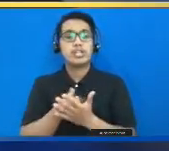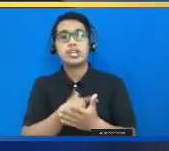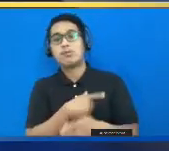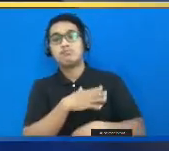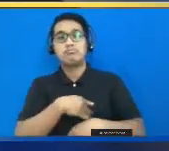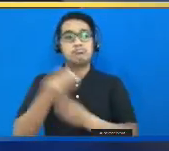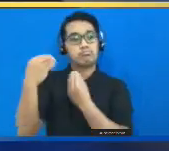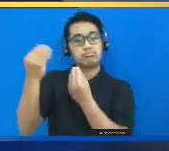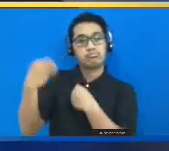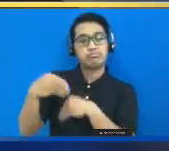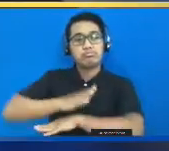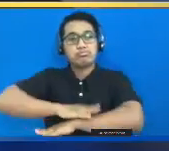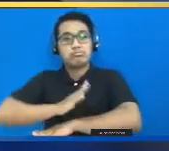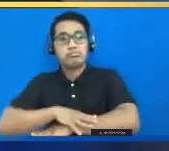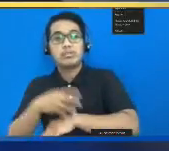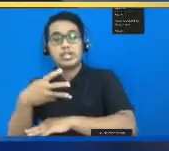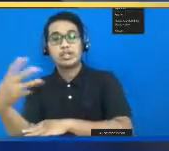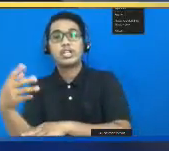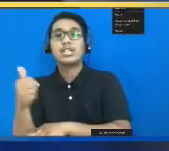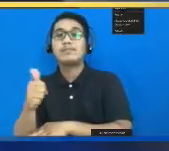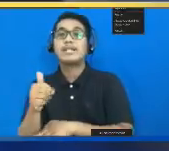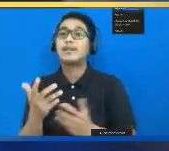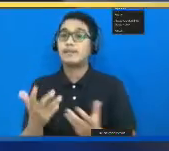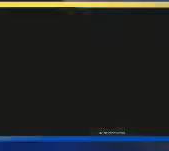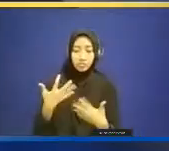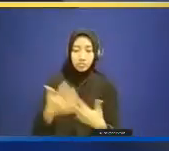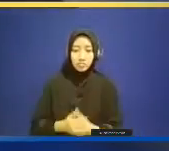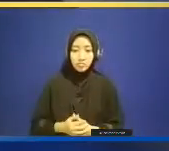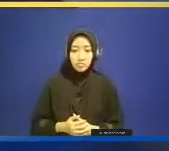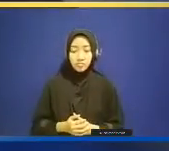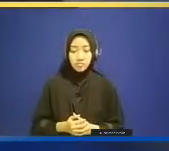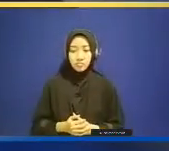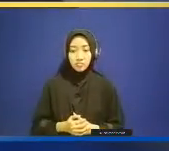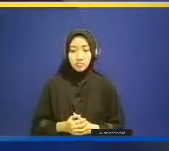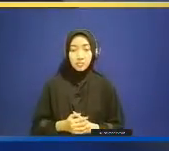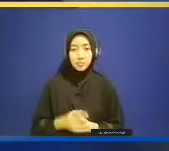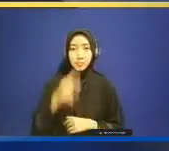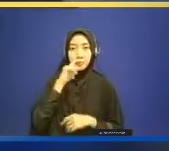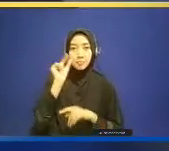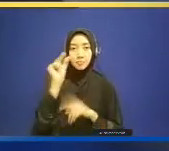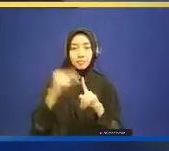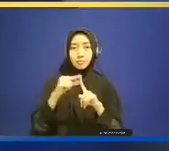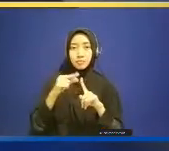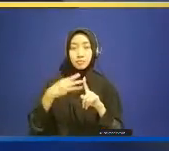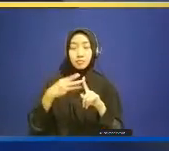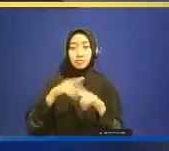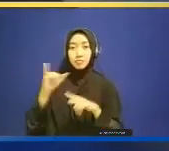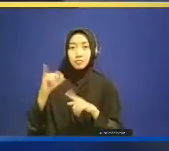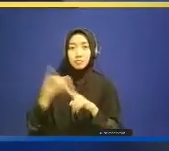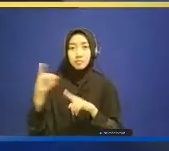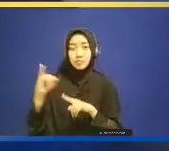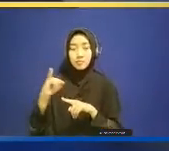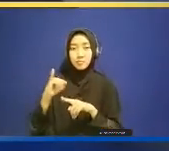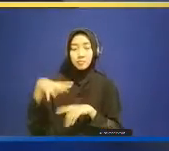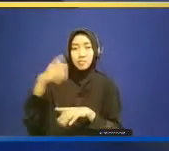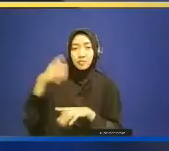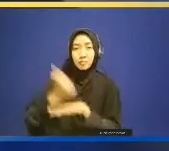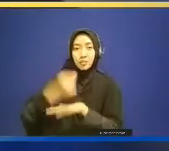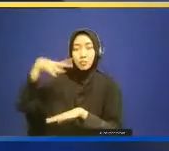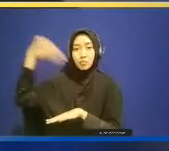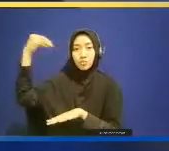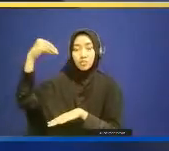memahami seperti apa sih kita harus menerjemahkannya dan last but not least ada Pak ubaidi Sore Hamidi kepala pusat kebijakan APBN